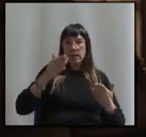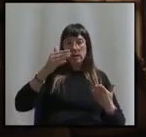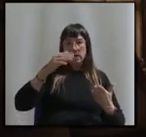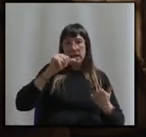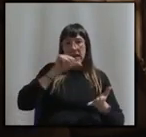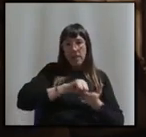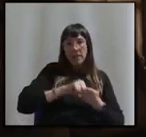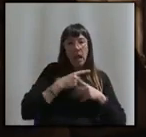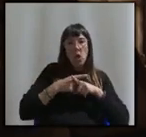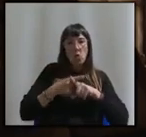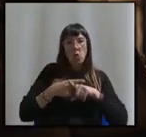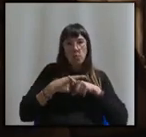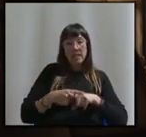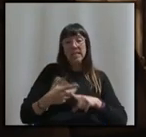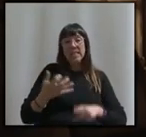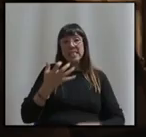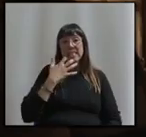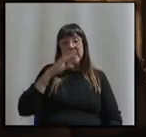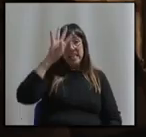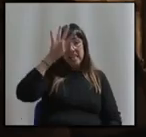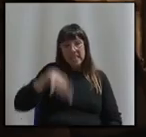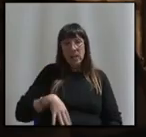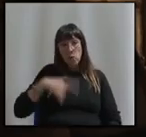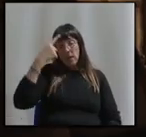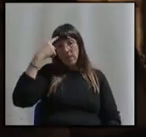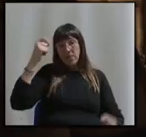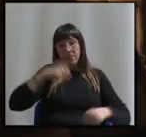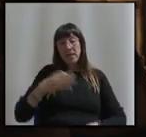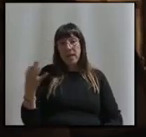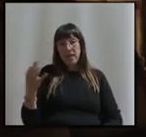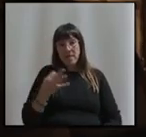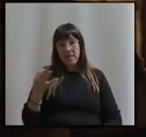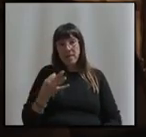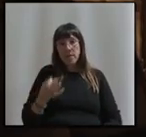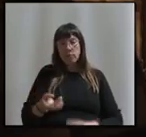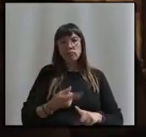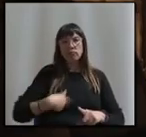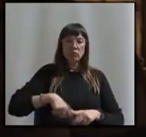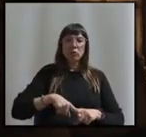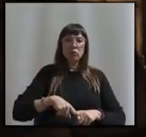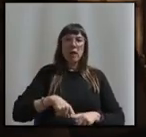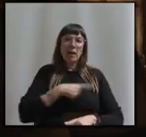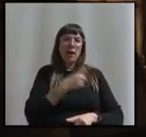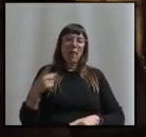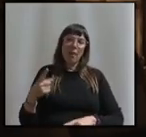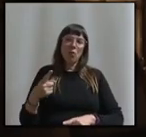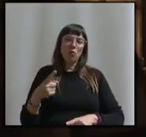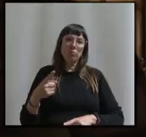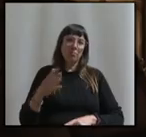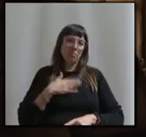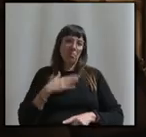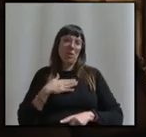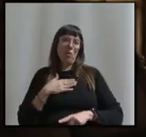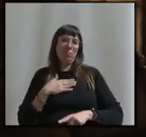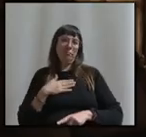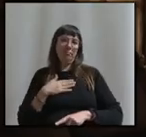capitalitat. Si cada un de nosaltres pogués decidir, de ben segur que tots escombraríem cap a casa. Per la nostra part, si ens donen a